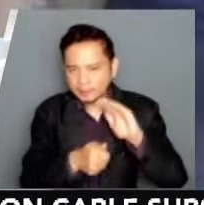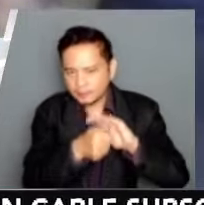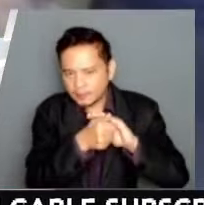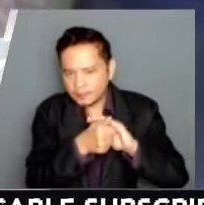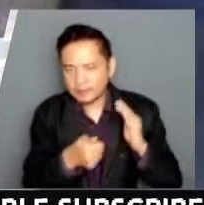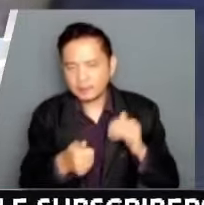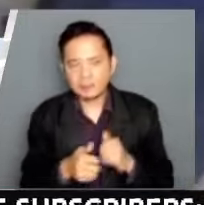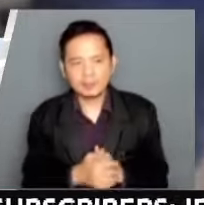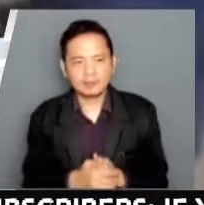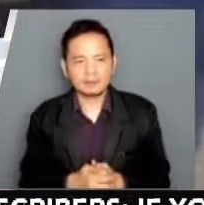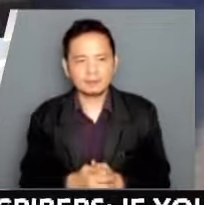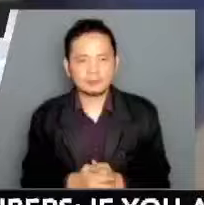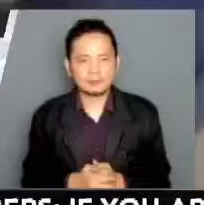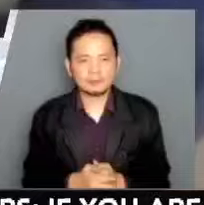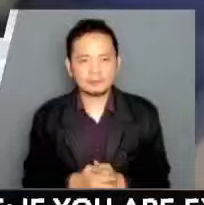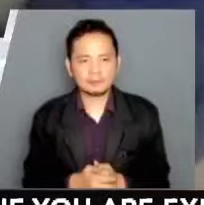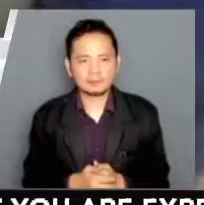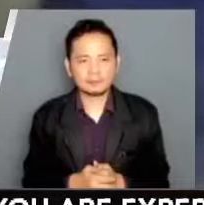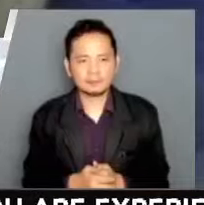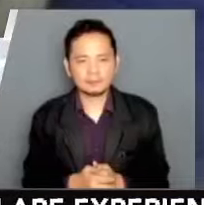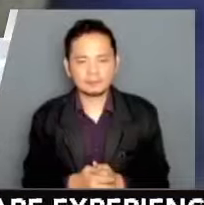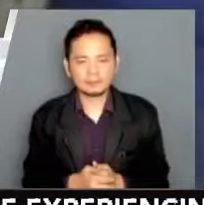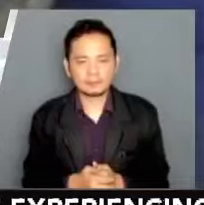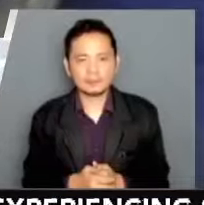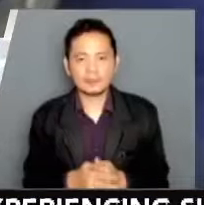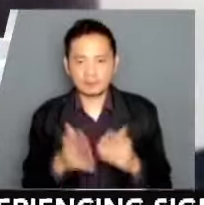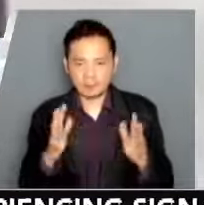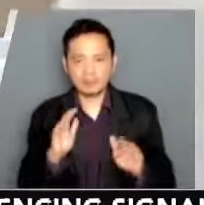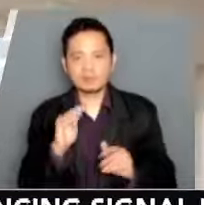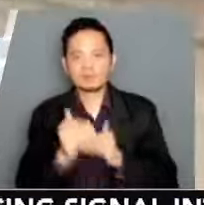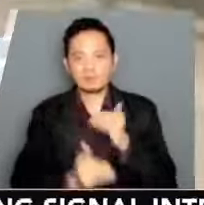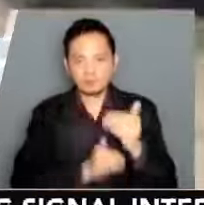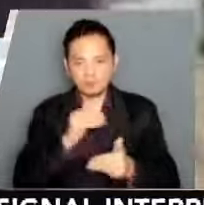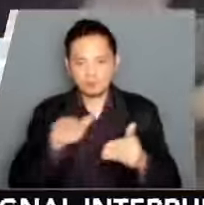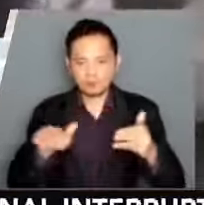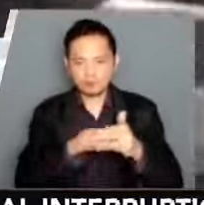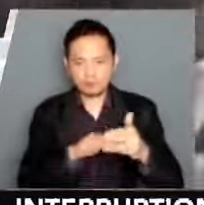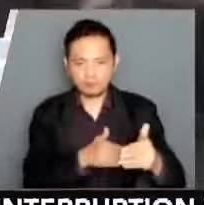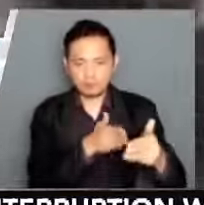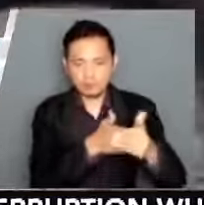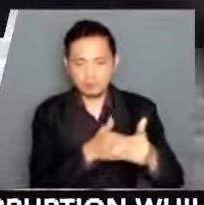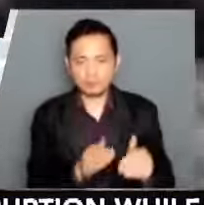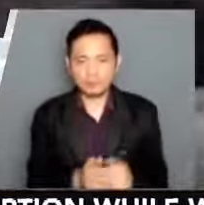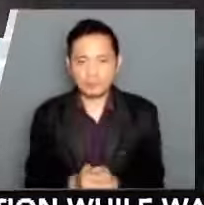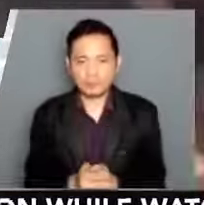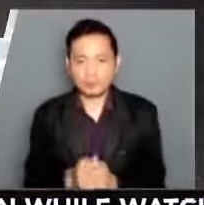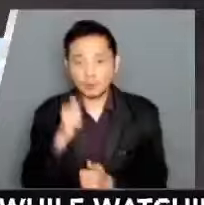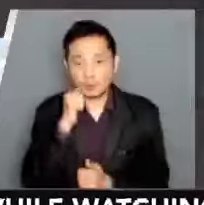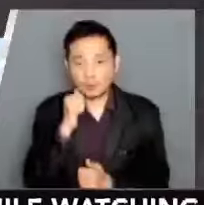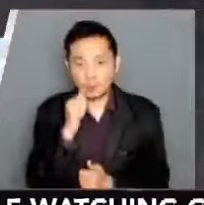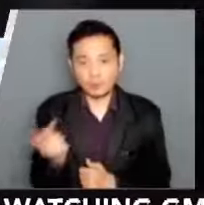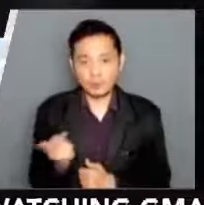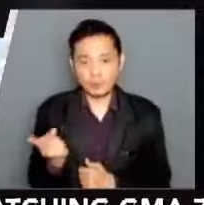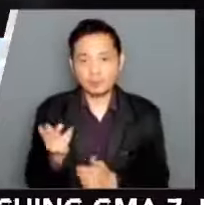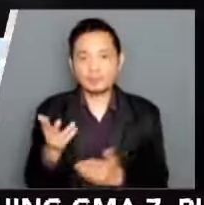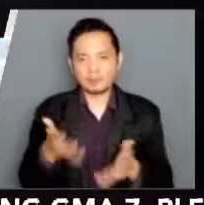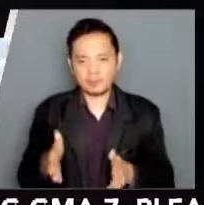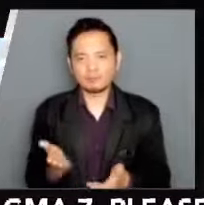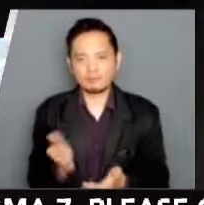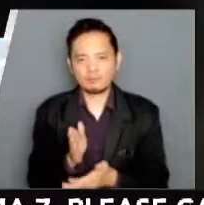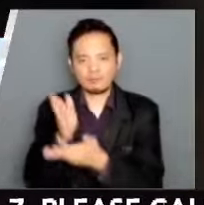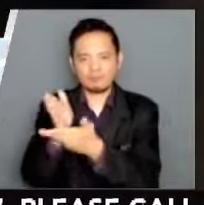bahay isinailalim na sa inquest proceedings ang suspek habang i-turn over sa city social welfare and development ng mga biktima